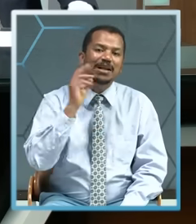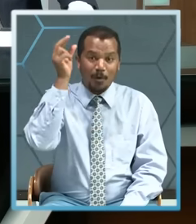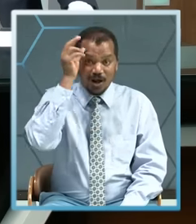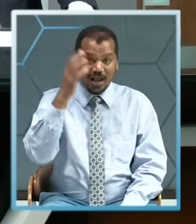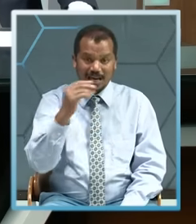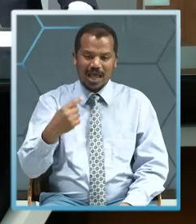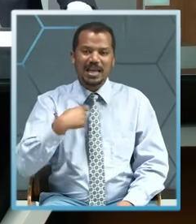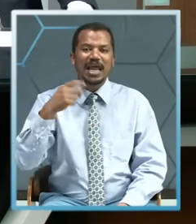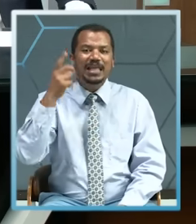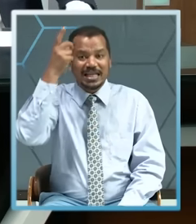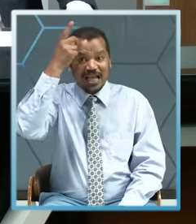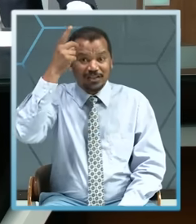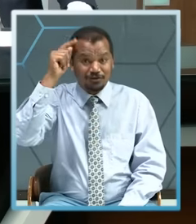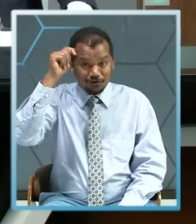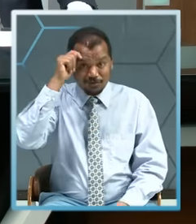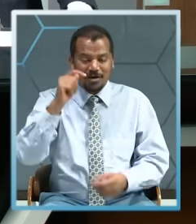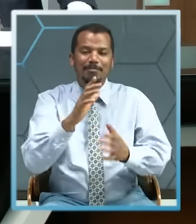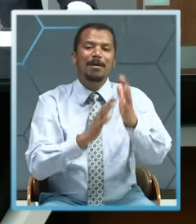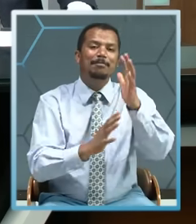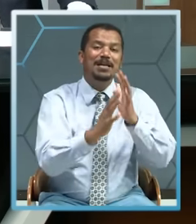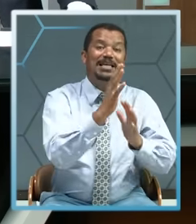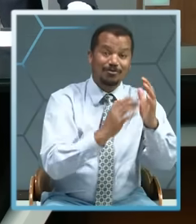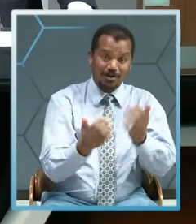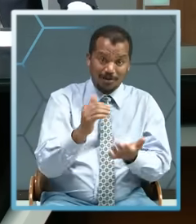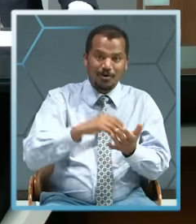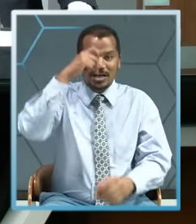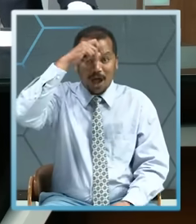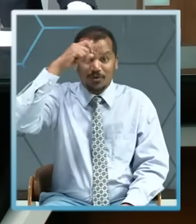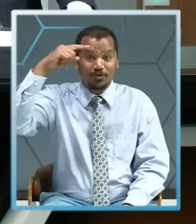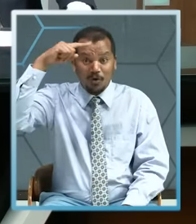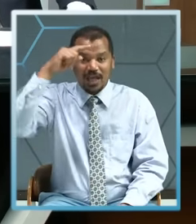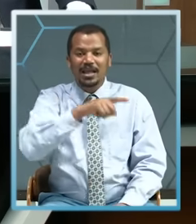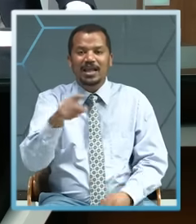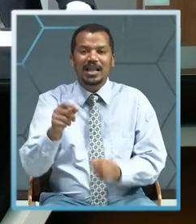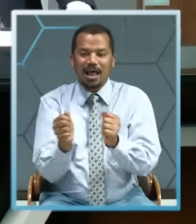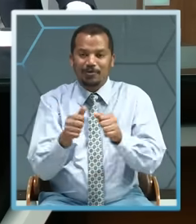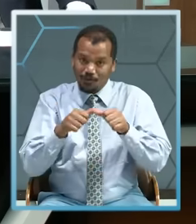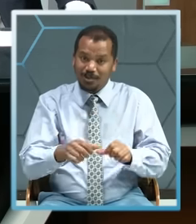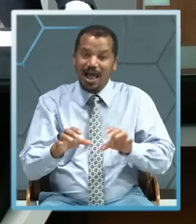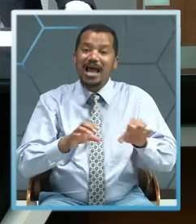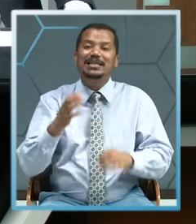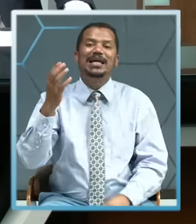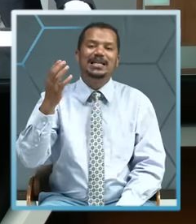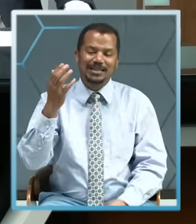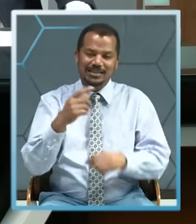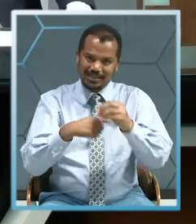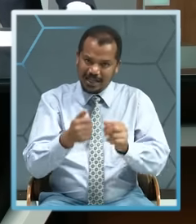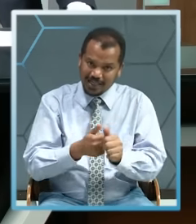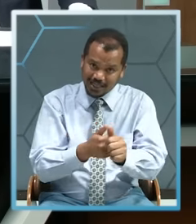ሰርካለም ቦጋልና እኔም ይድነቃቸው ተሾመ፣ በምልክት ቋንቋው ደግሞ ዳዊት ጎሴ ከእናንተ ጋር ቆይታ